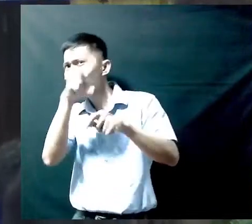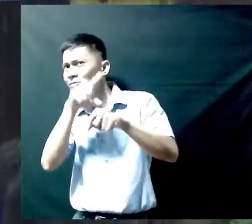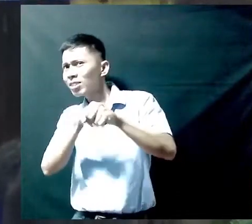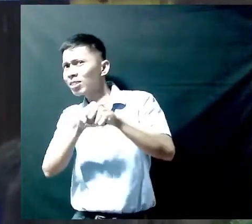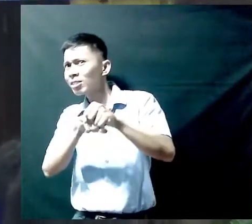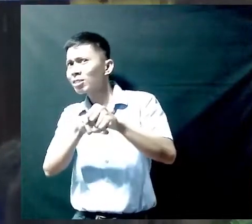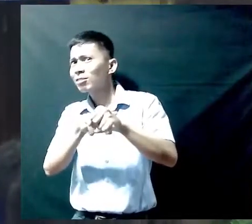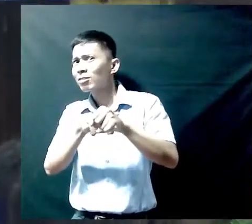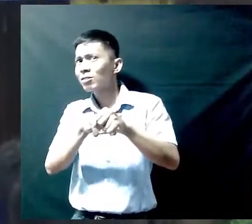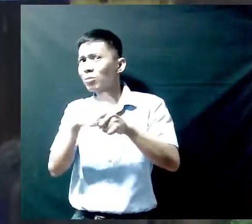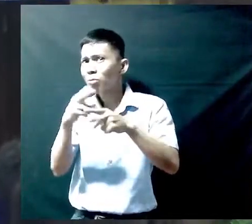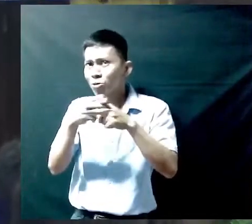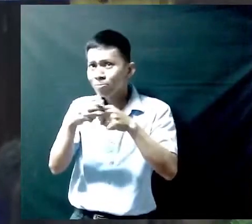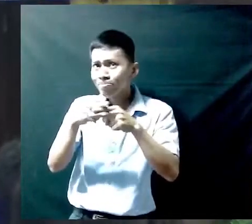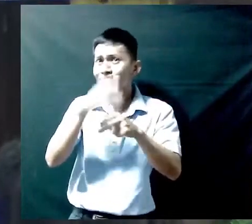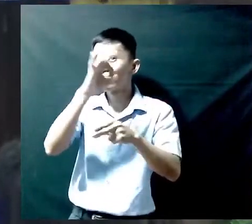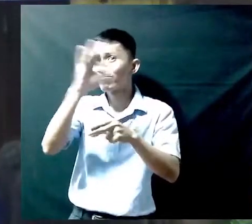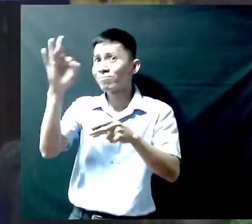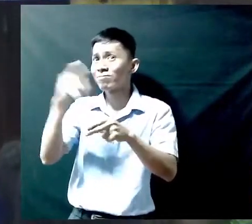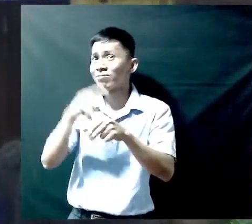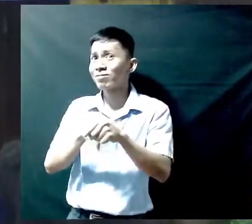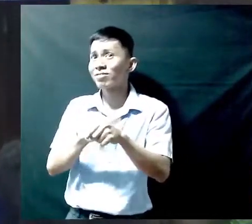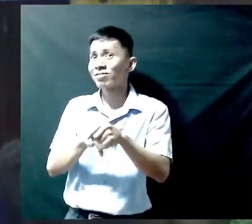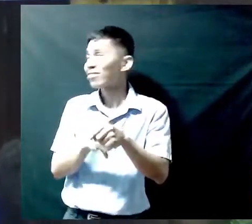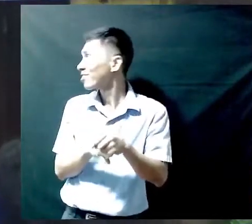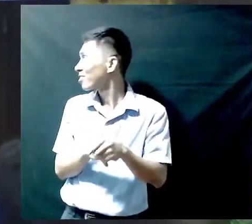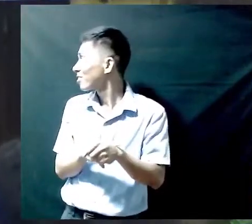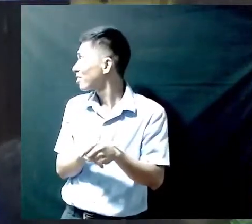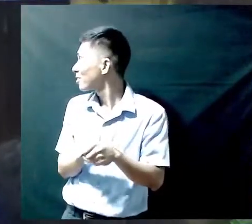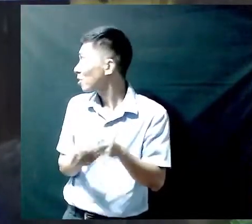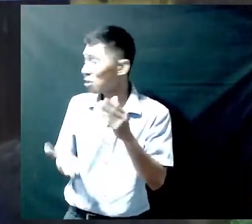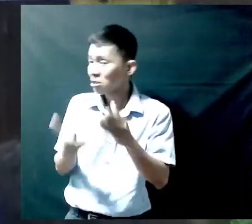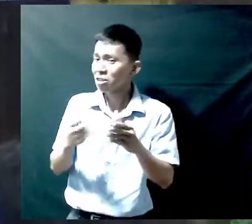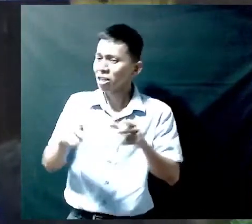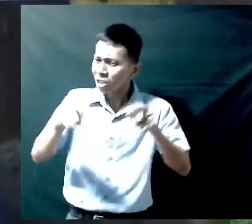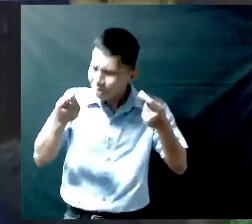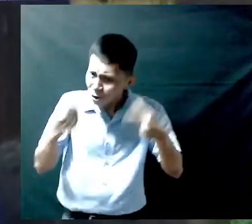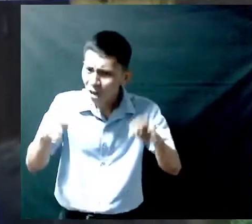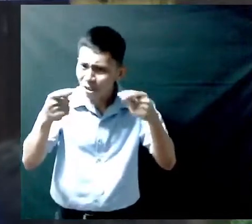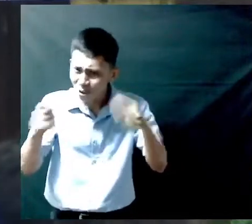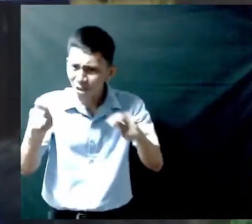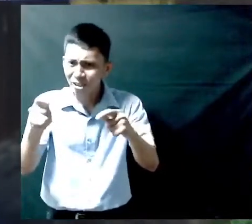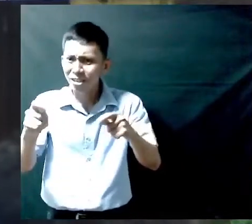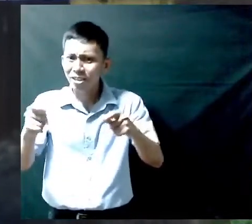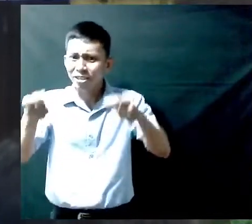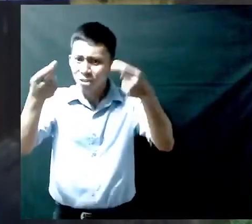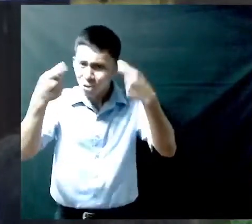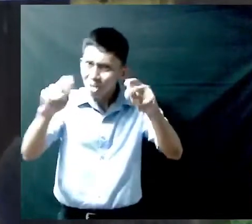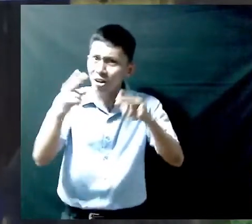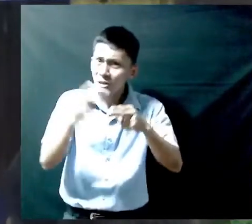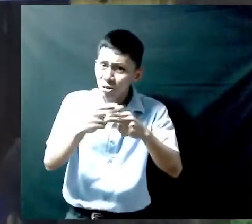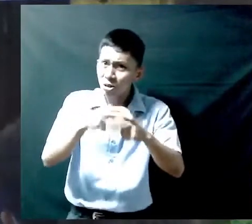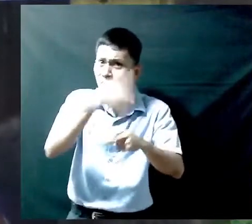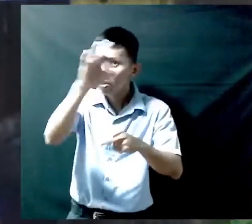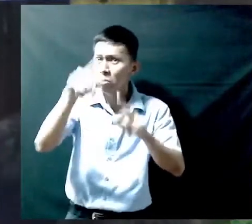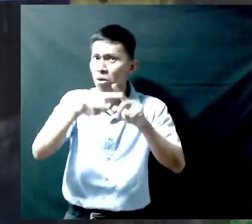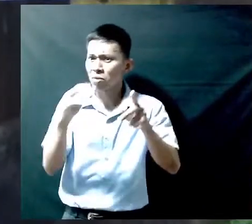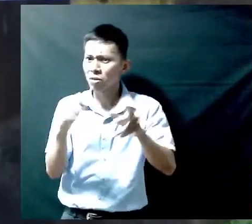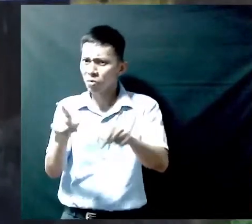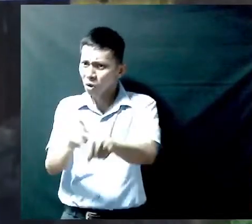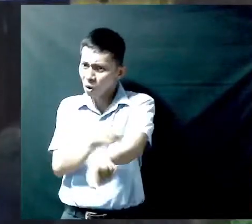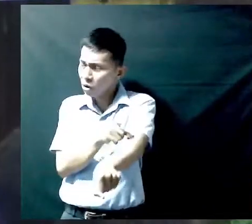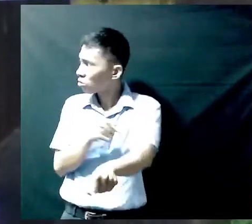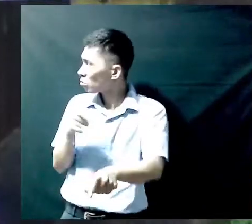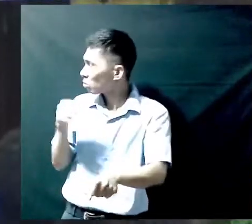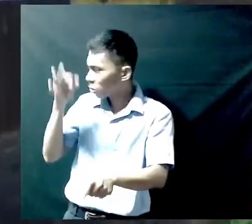he who speaks short shall be invited again. Kaya ipiliin natin pa igliin ng konti yan, okay? Kasi pupunta pa ako sa